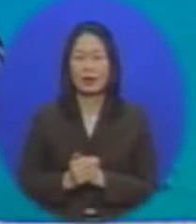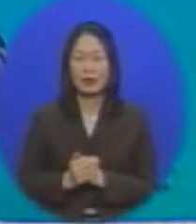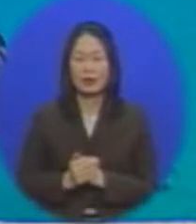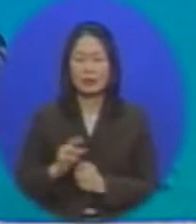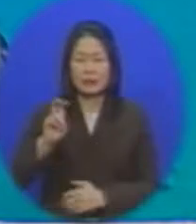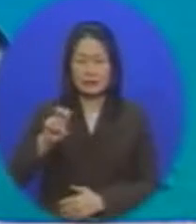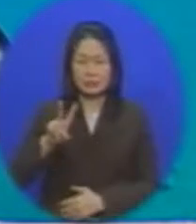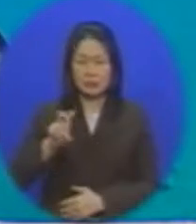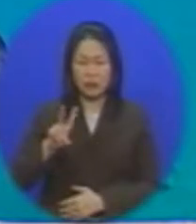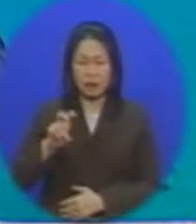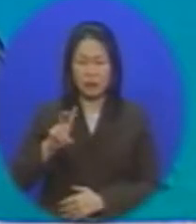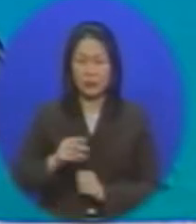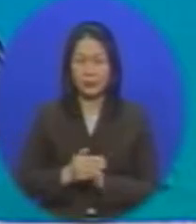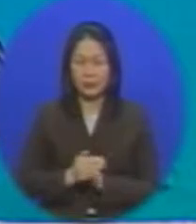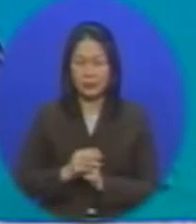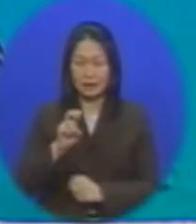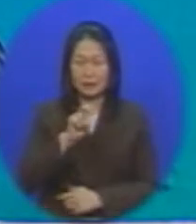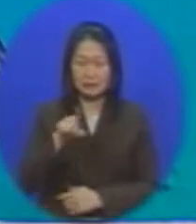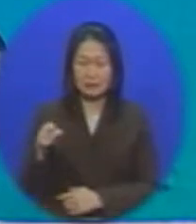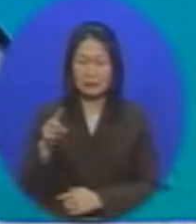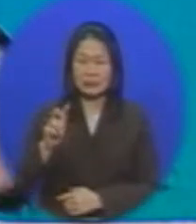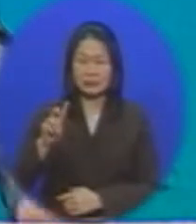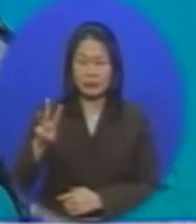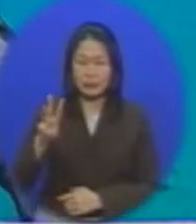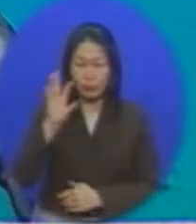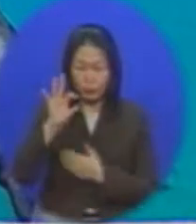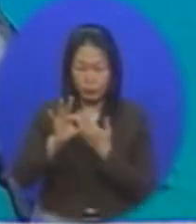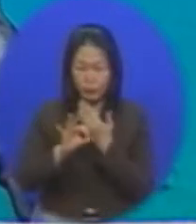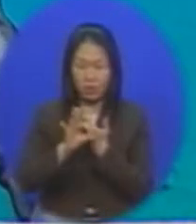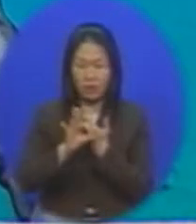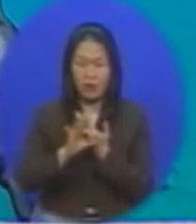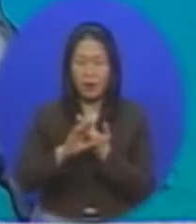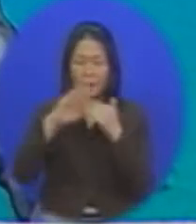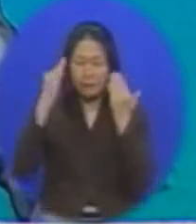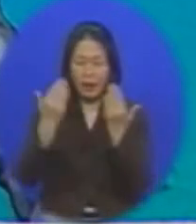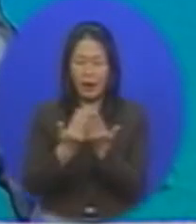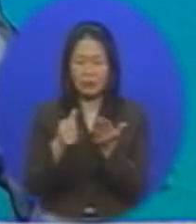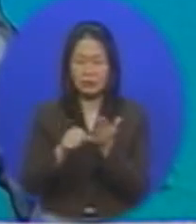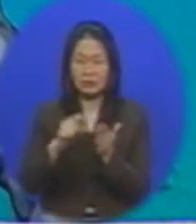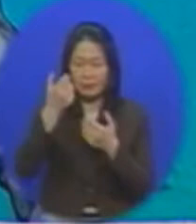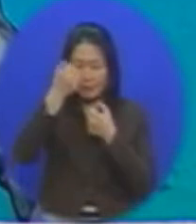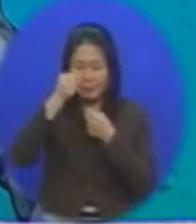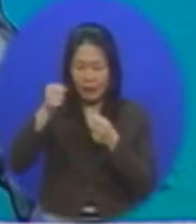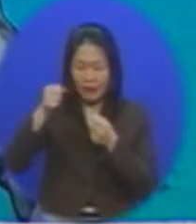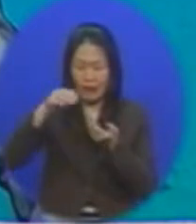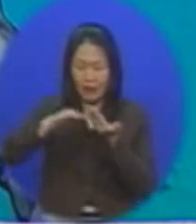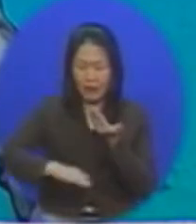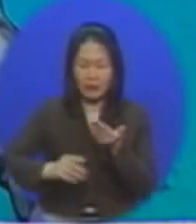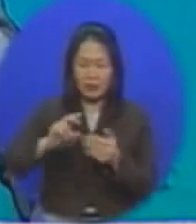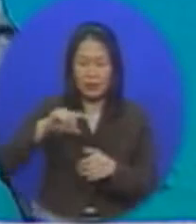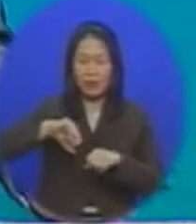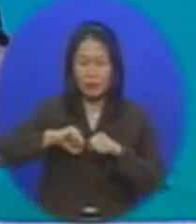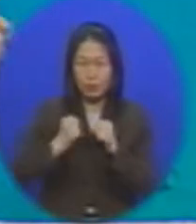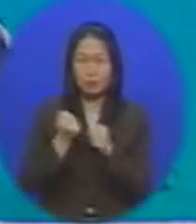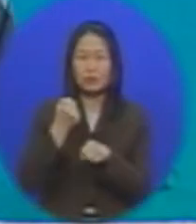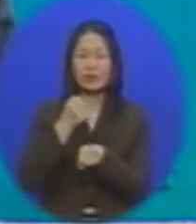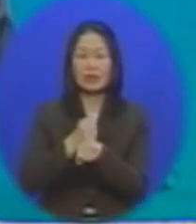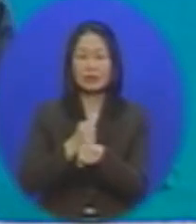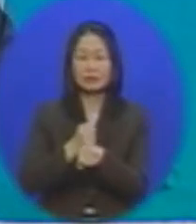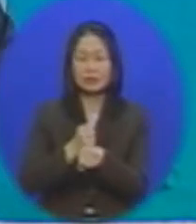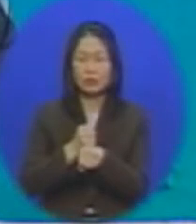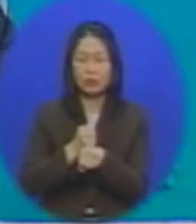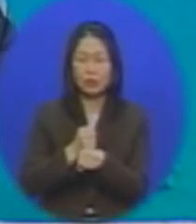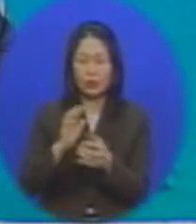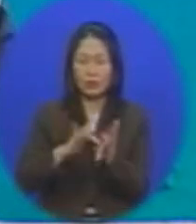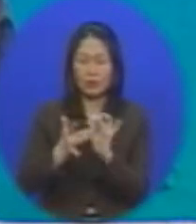22절 23절 말씀을 보면 만물을 그 발아래 복종하게 하시고 그를 나눔